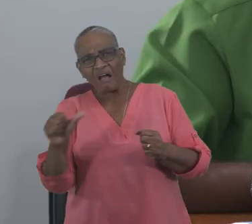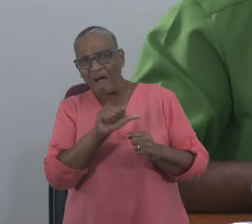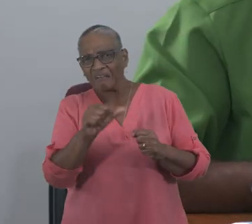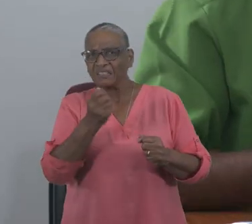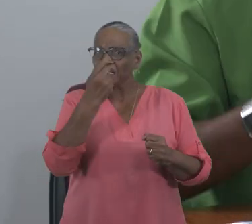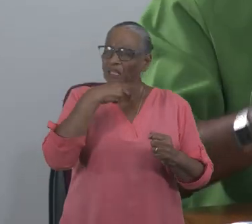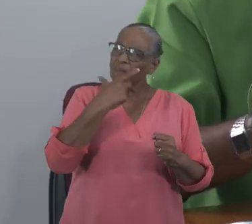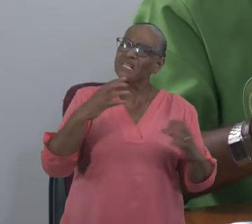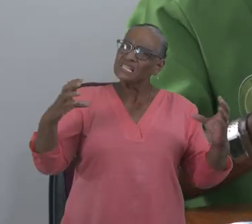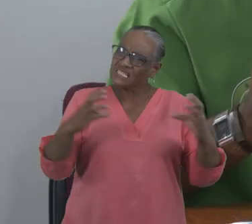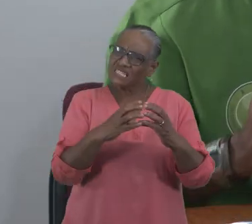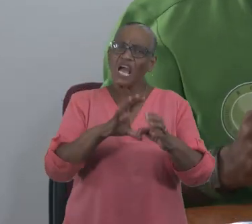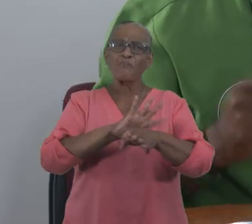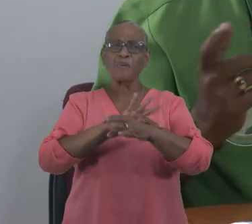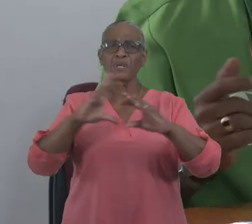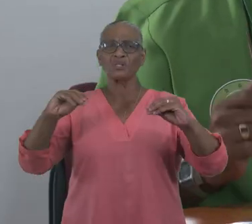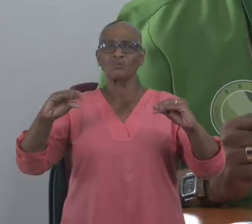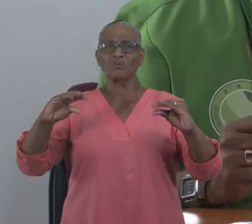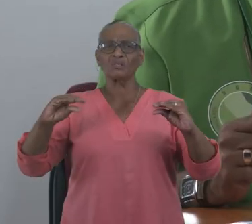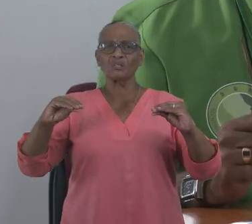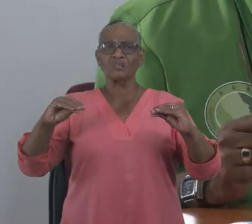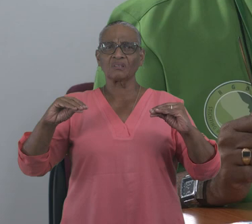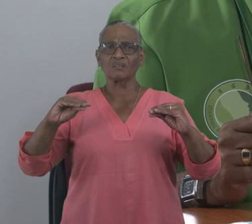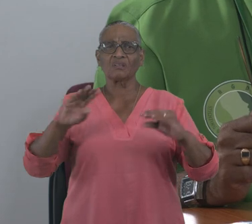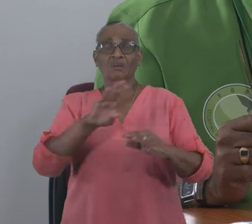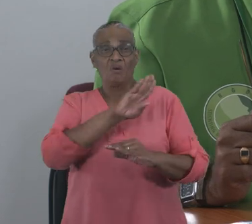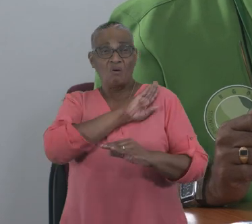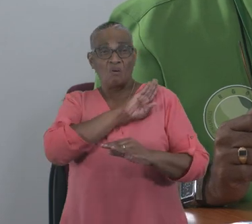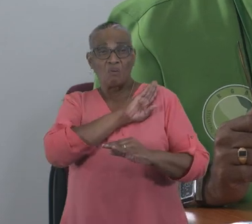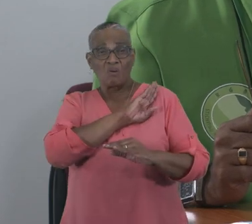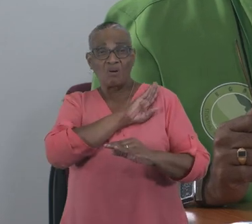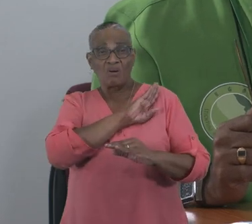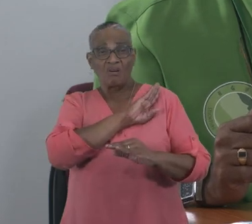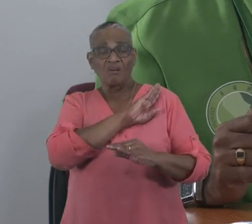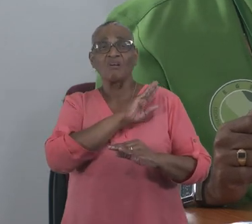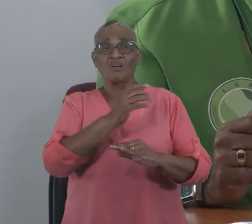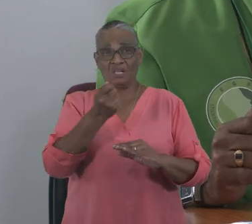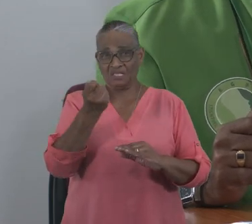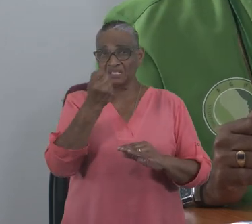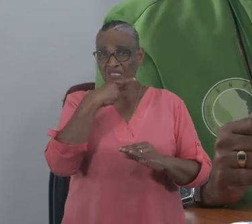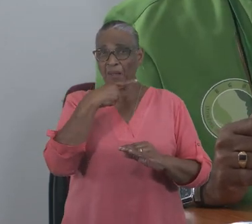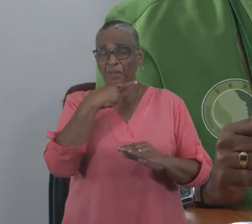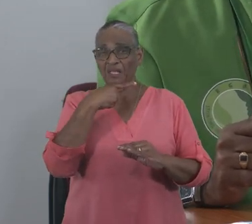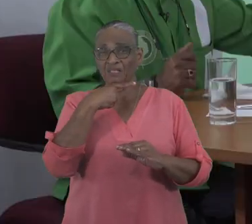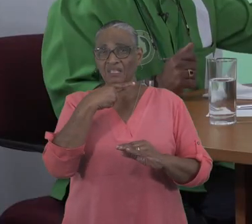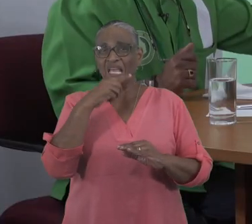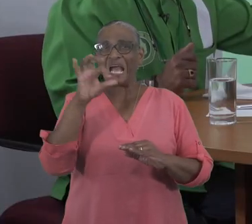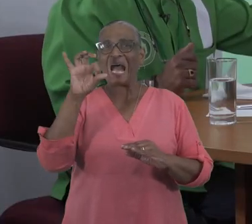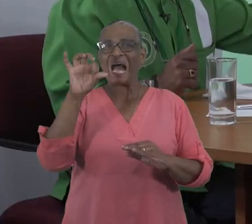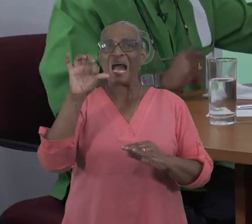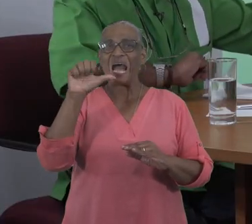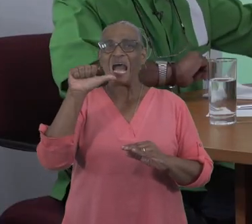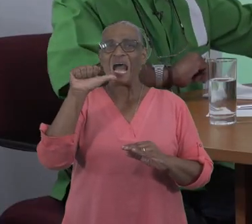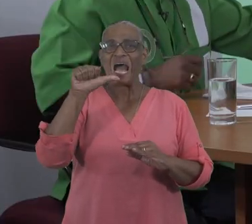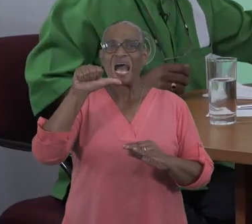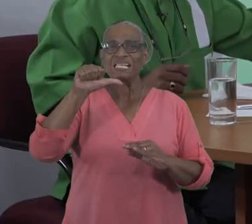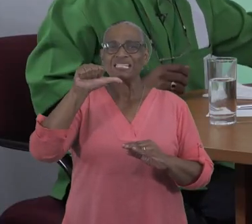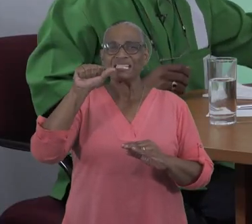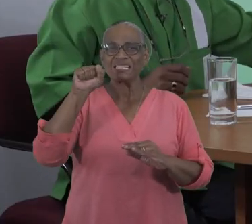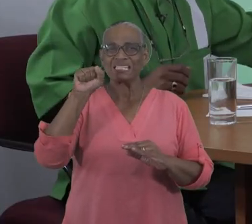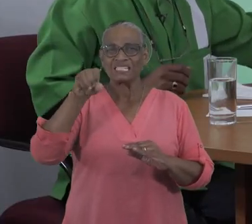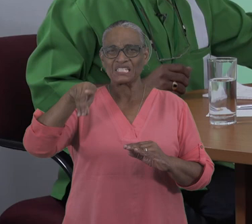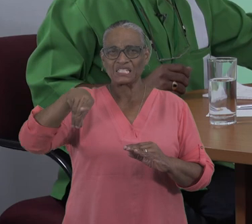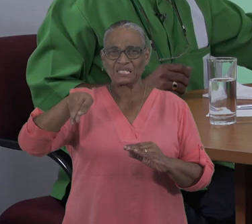bepaald je zo, samen met arts. Dat is mijn taki. Verder, de minuandring adressie vaak ook toe,